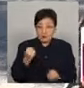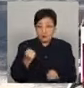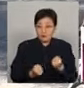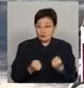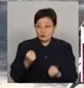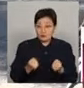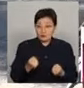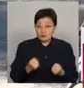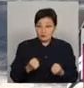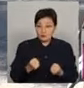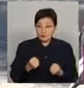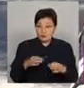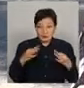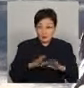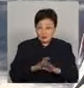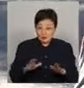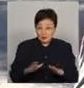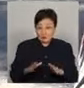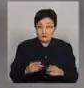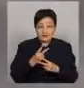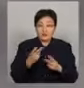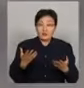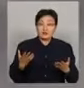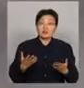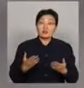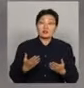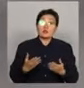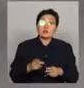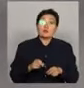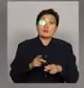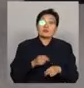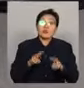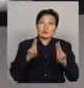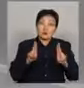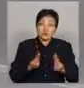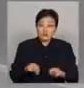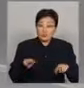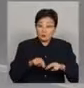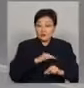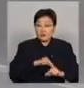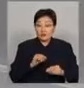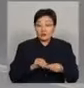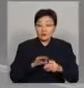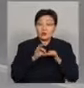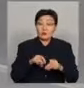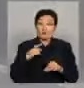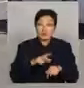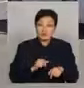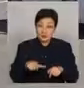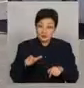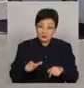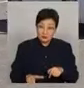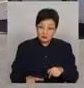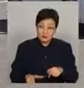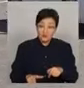автомобильдер өтіп кетеді. Қарамайды. Жол қауіпсіздігін сақтау мақсатында рейд жұмыстарын жиі өткіземіз деген облыстық